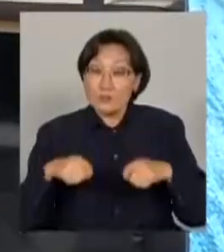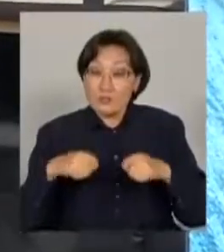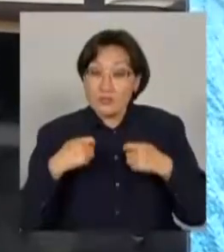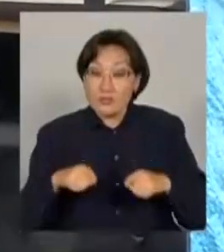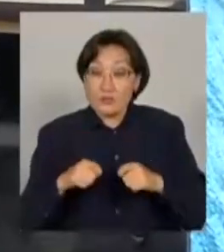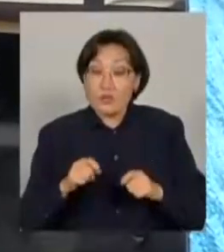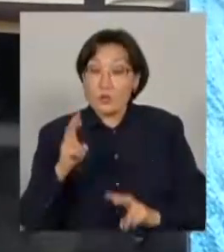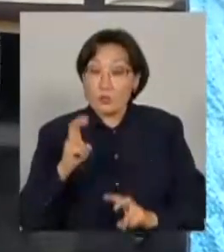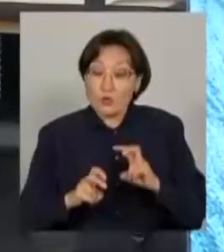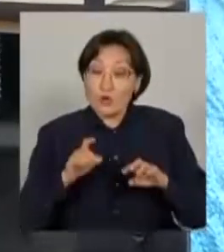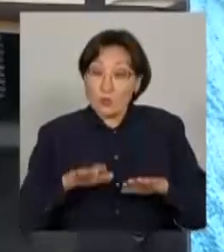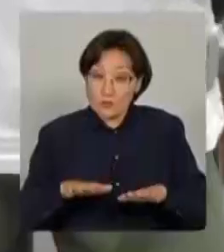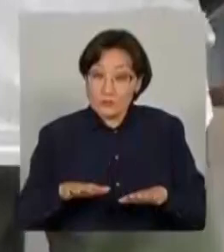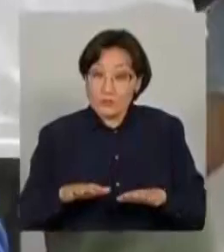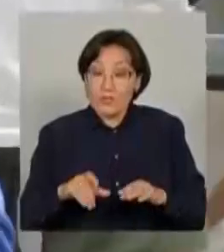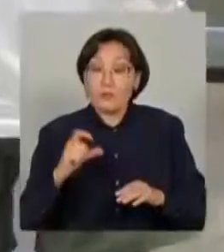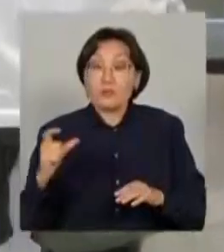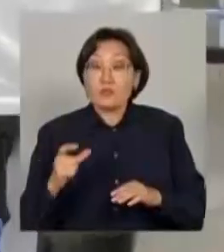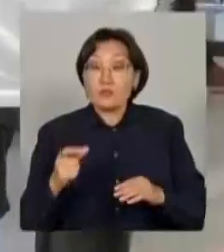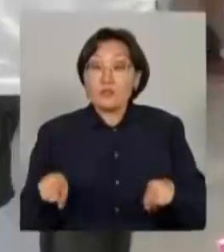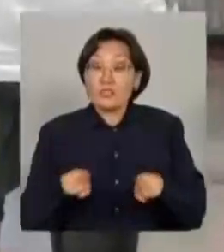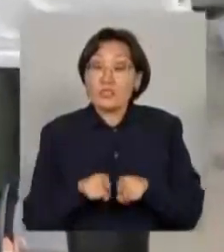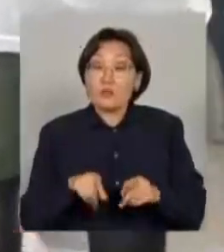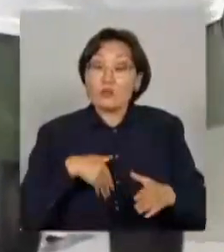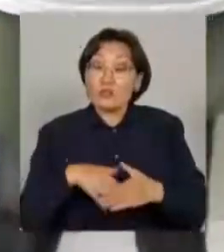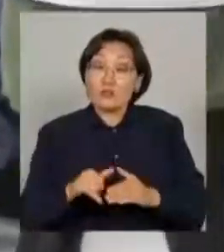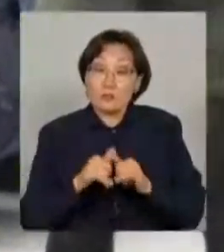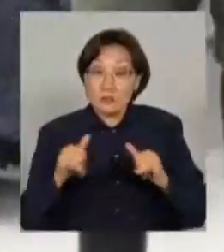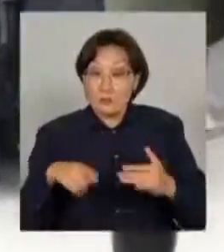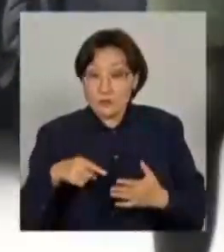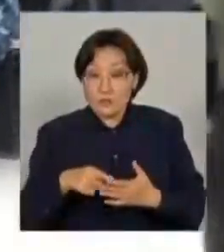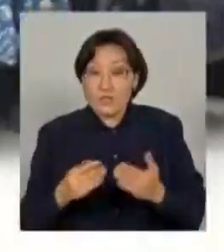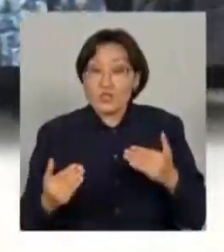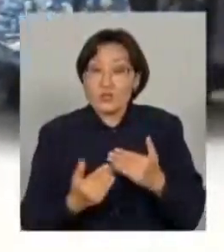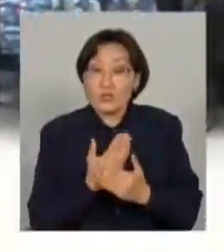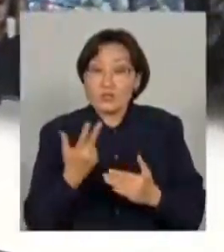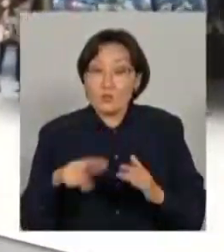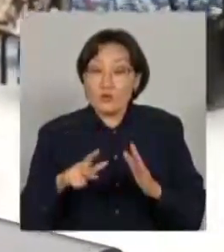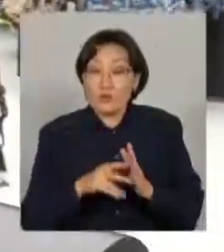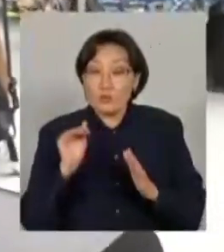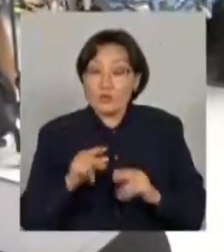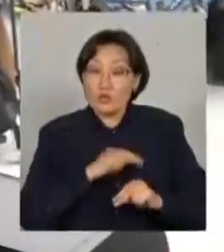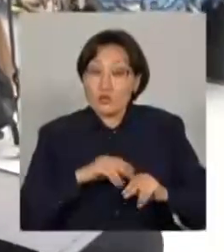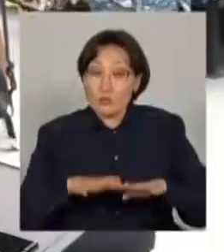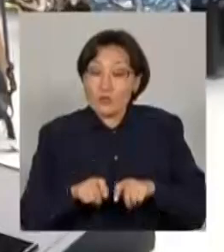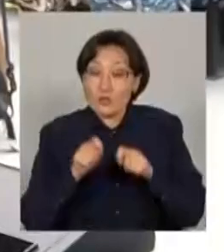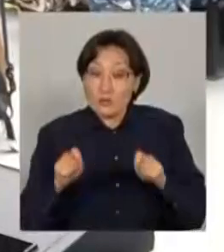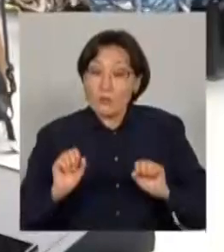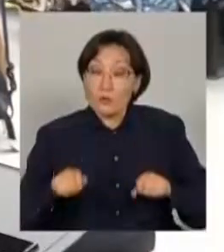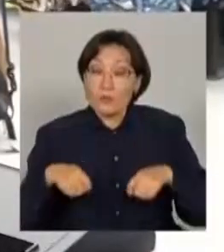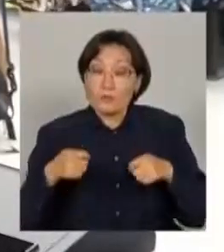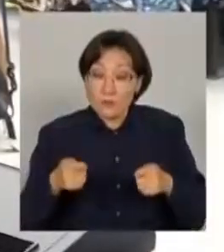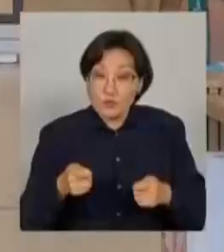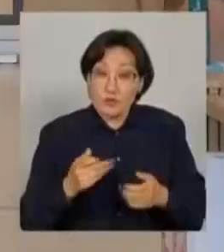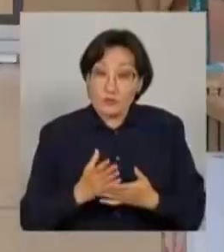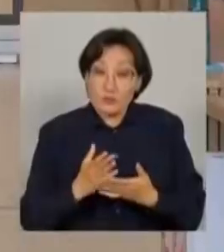пен өндіріс болып тұр. Экономиканың осылай қарқынды дамуы қалада жаңа 38 мың жұмыс орнын құруға мүмкіндік беріп